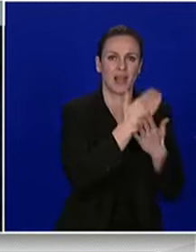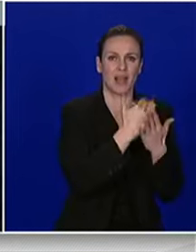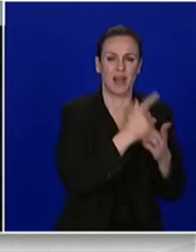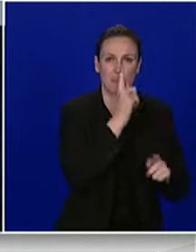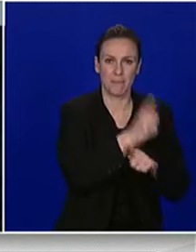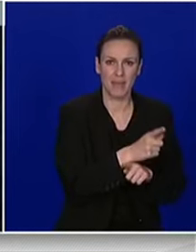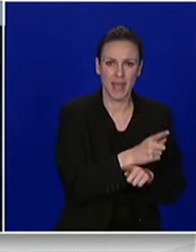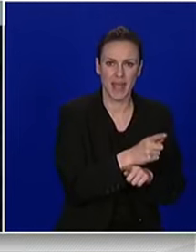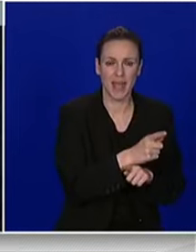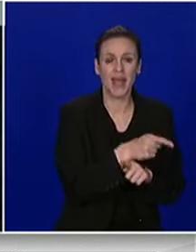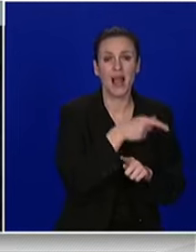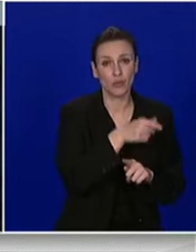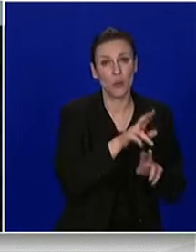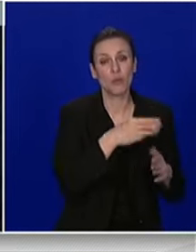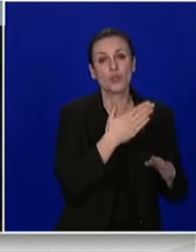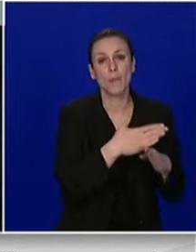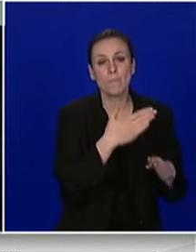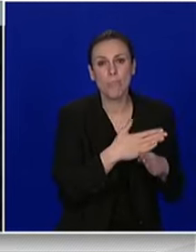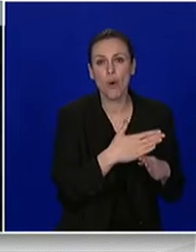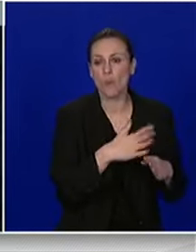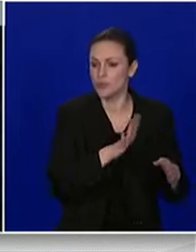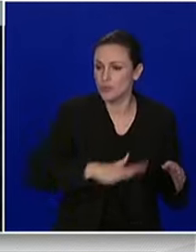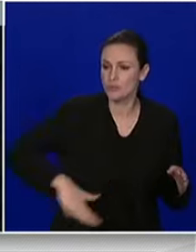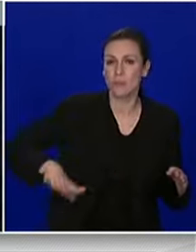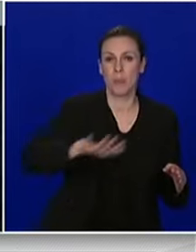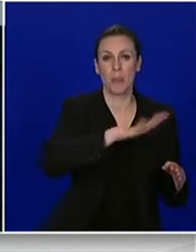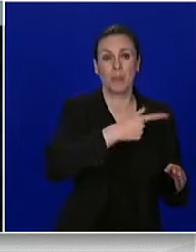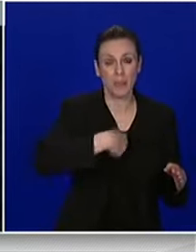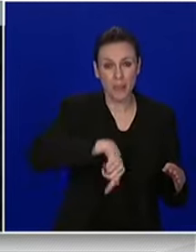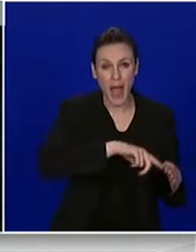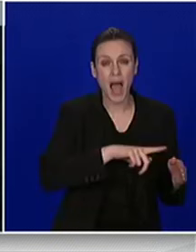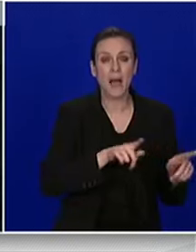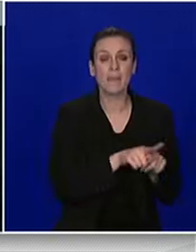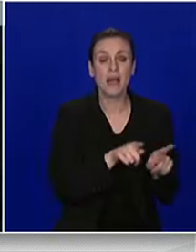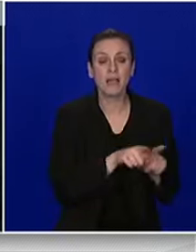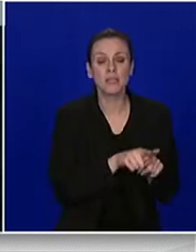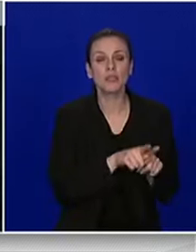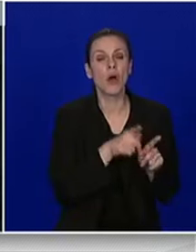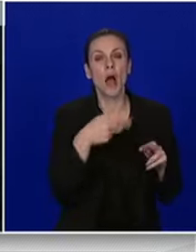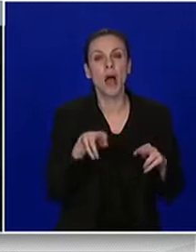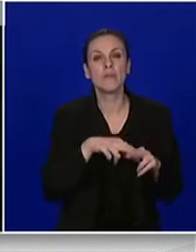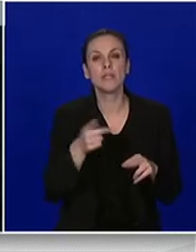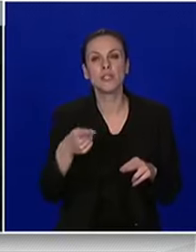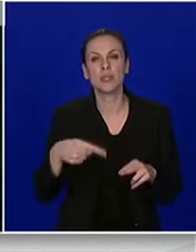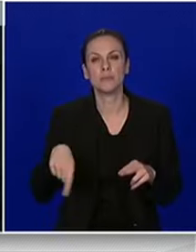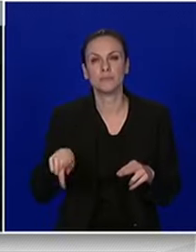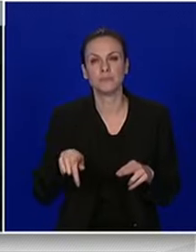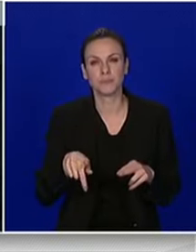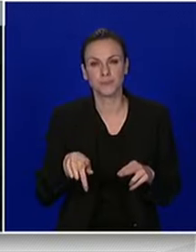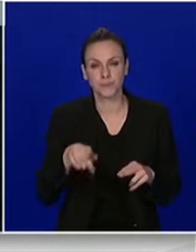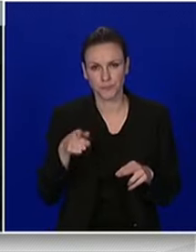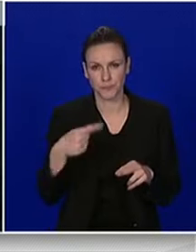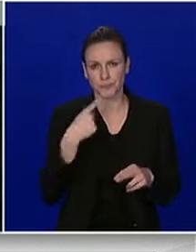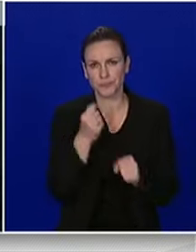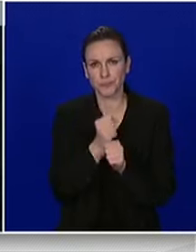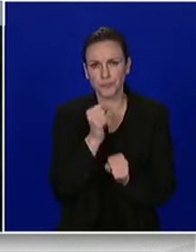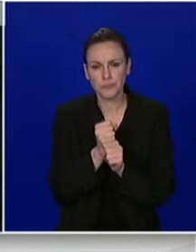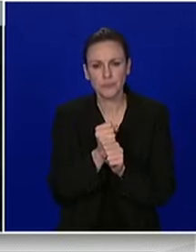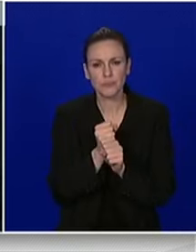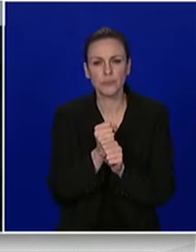bi pomogli i svima nama, ali pogotovo onim djelatnostima koje